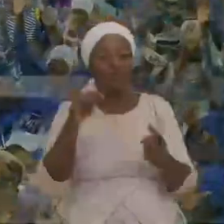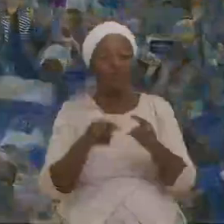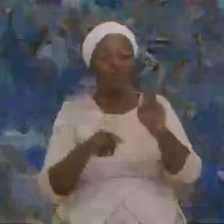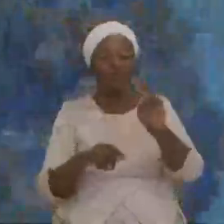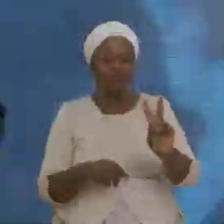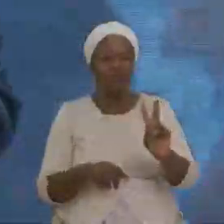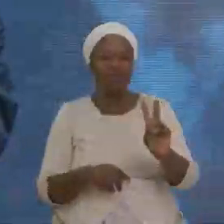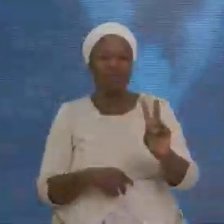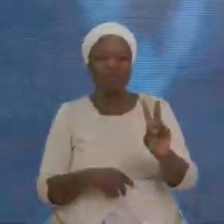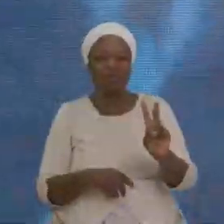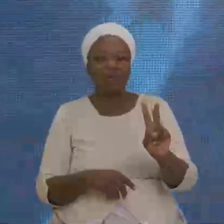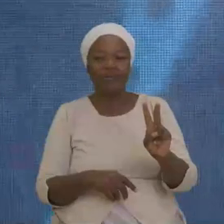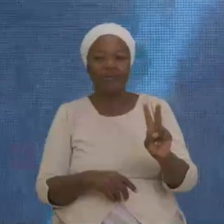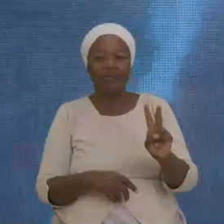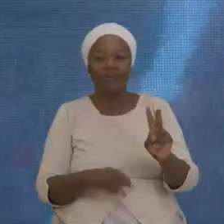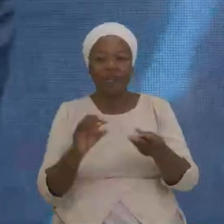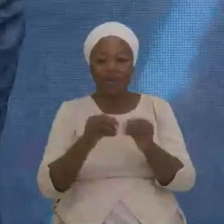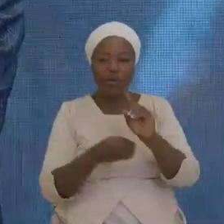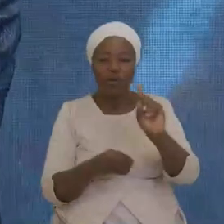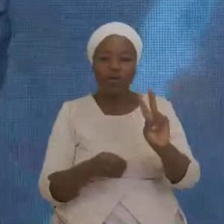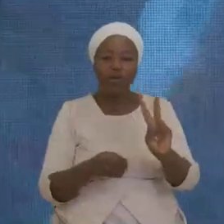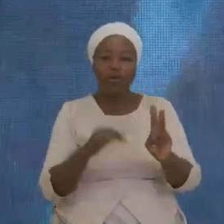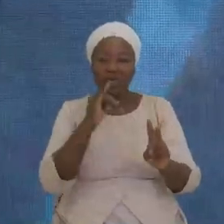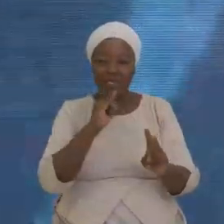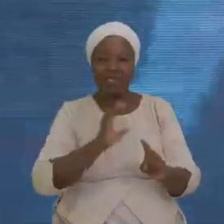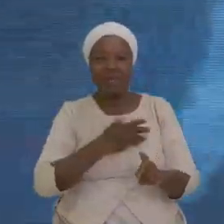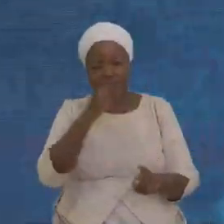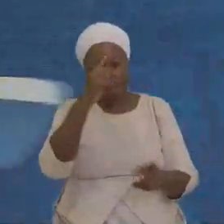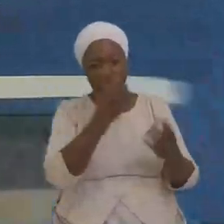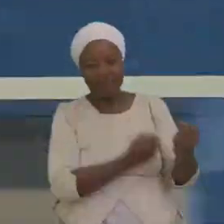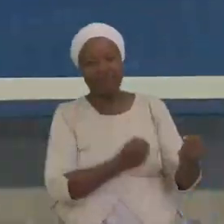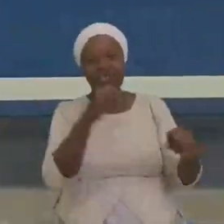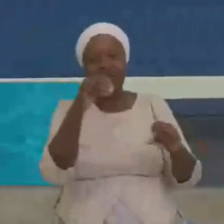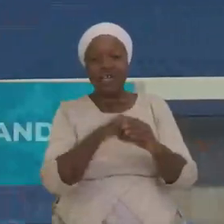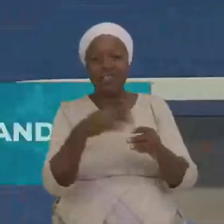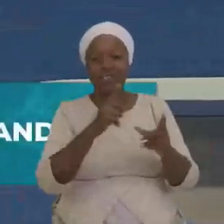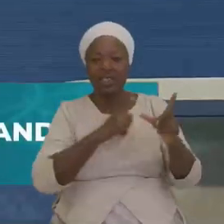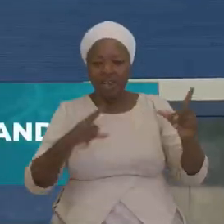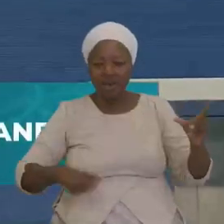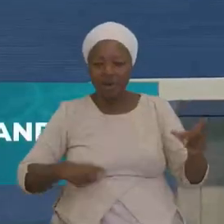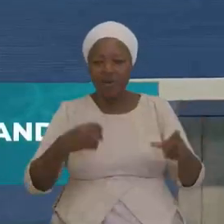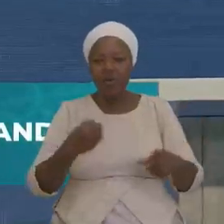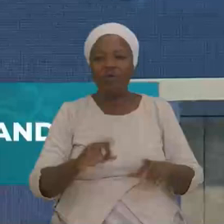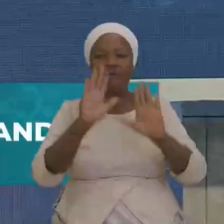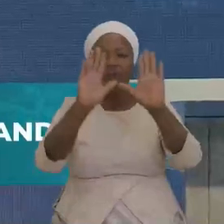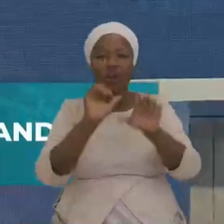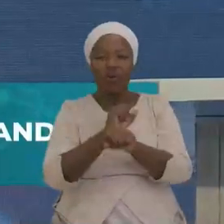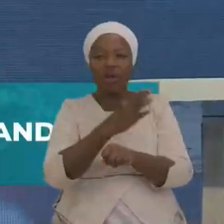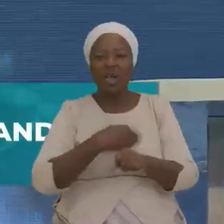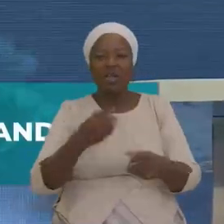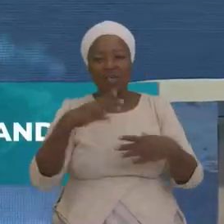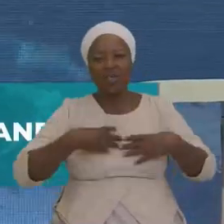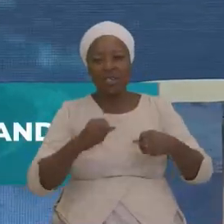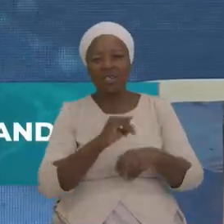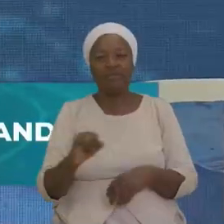au deuxième point. Deuxième point. Notre foi au Seigneur des miracles et de